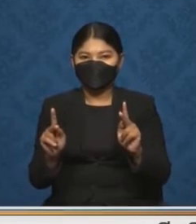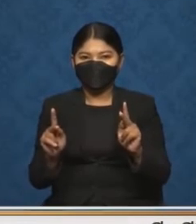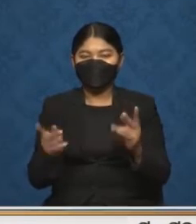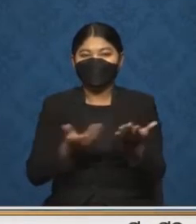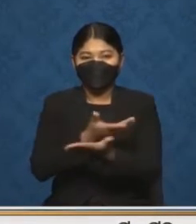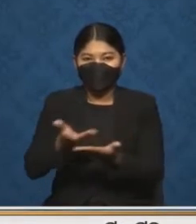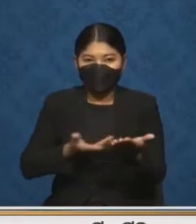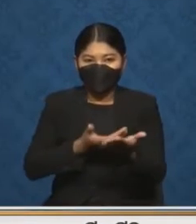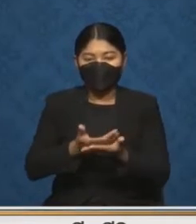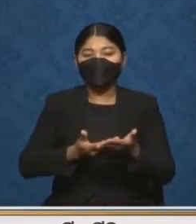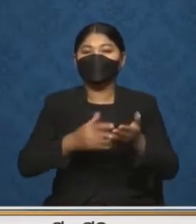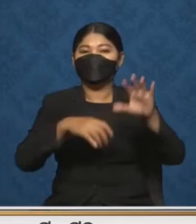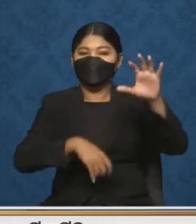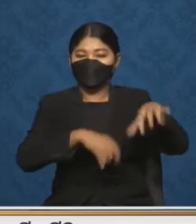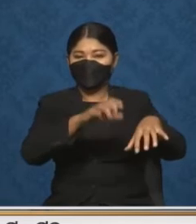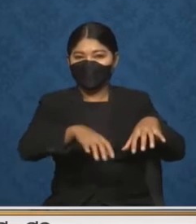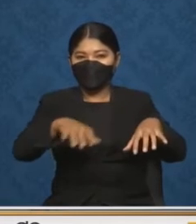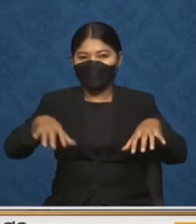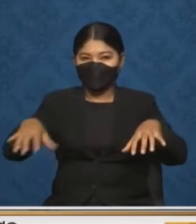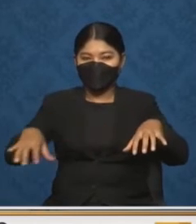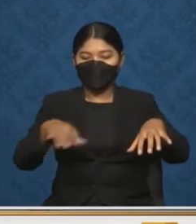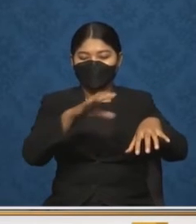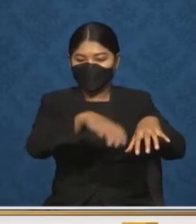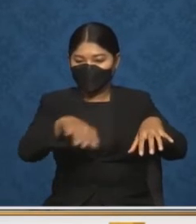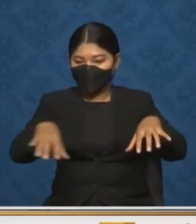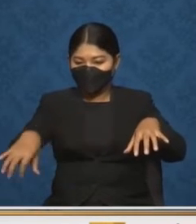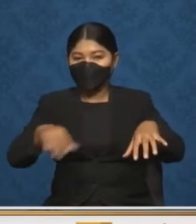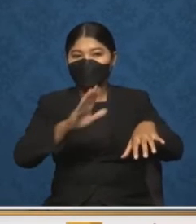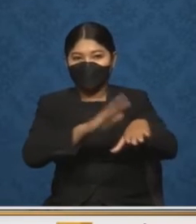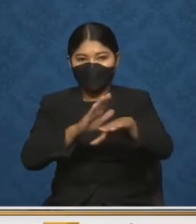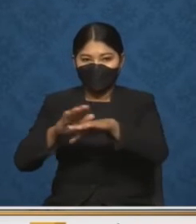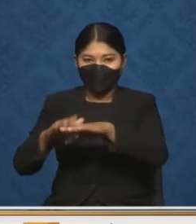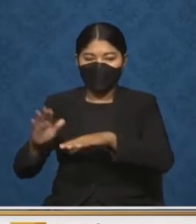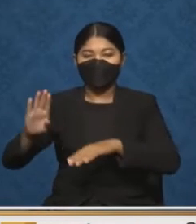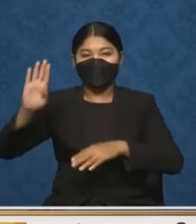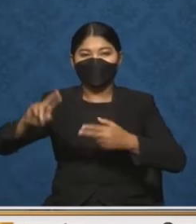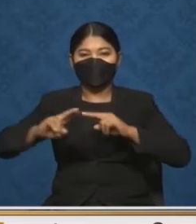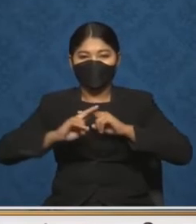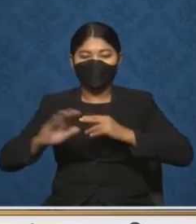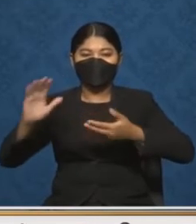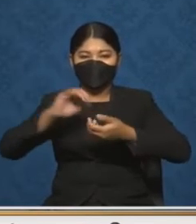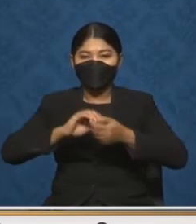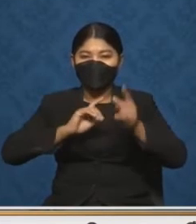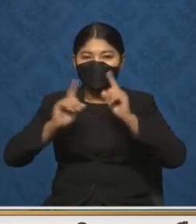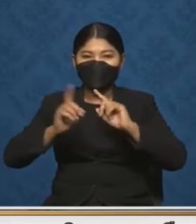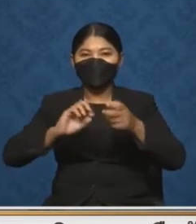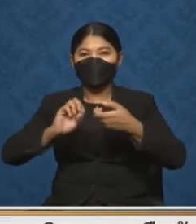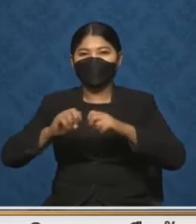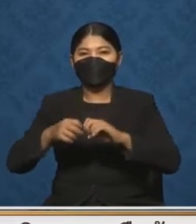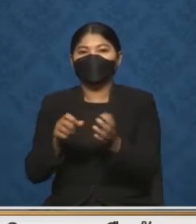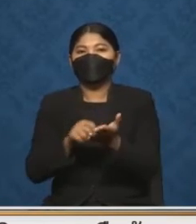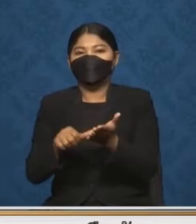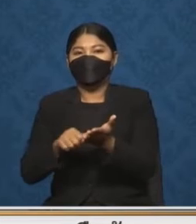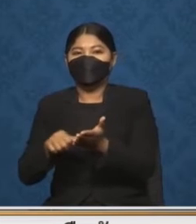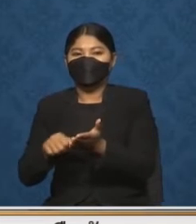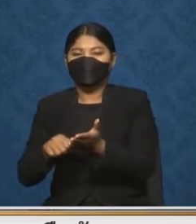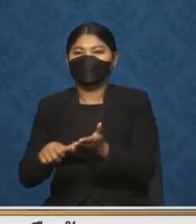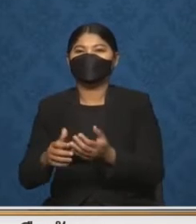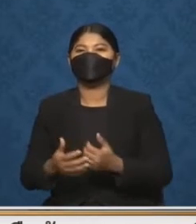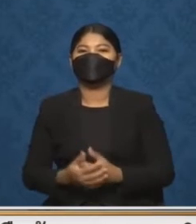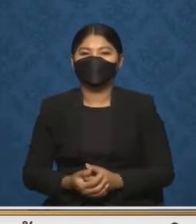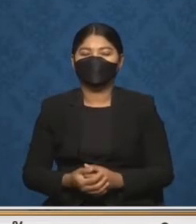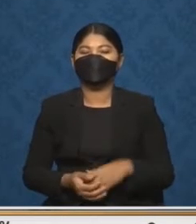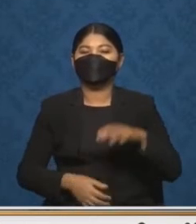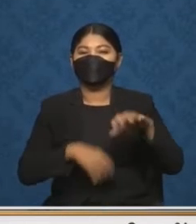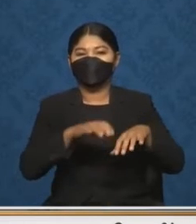substancesสวรชการต่างๆภาคเอก Hitเข้มานงคุยกัเพื่อแ้ปัหาแล้ในหนวยงานทเกี่ยว